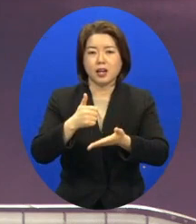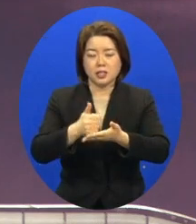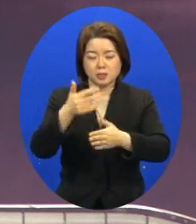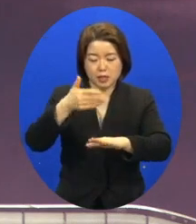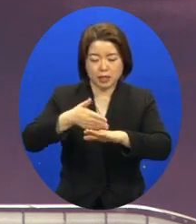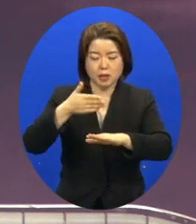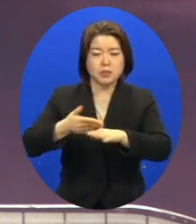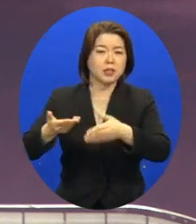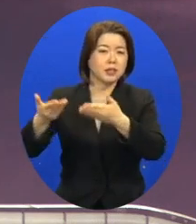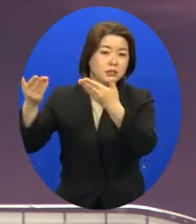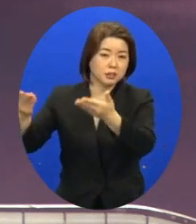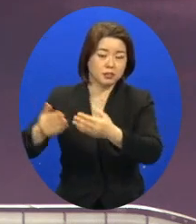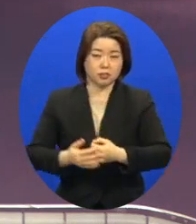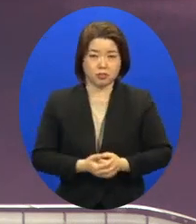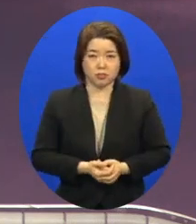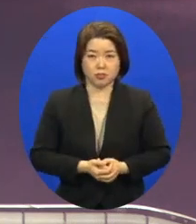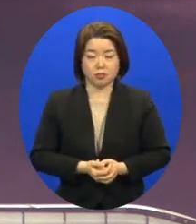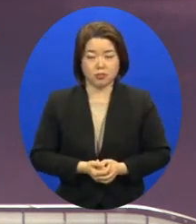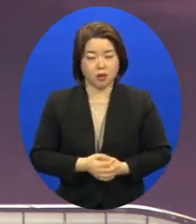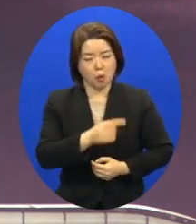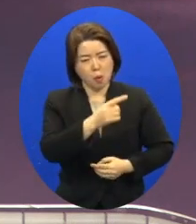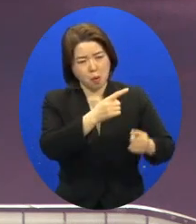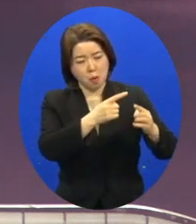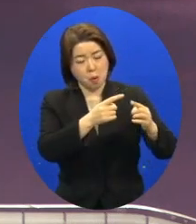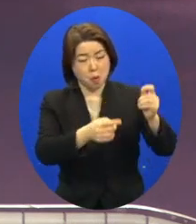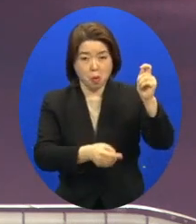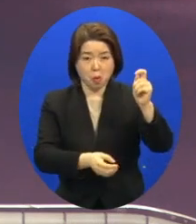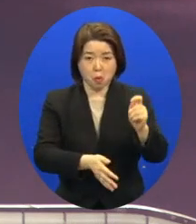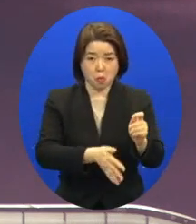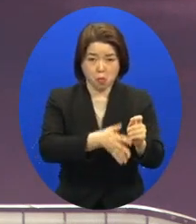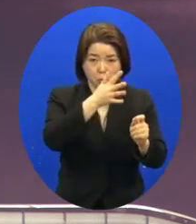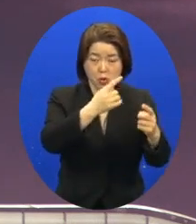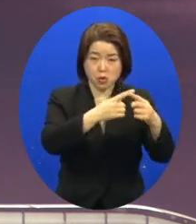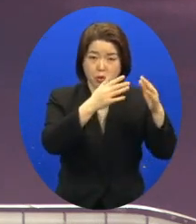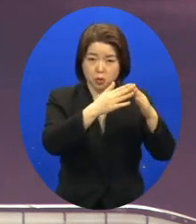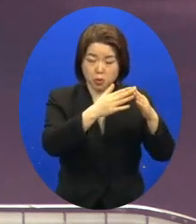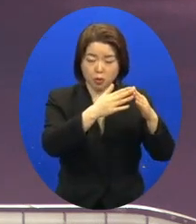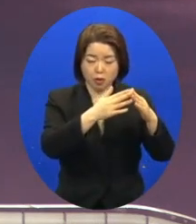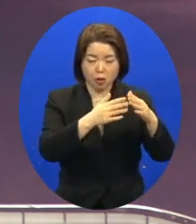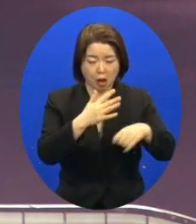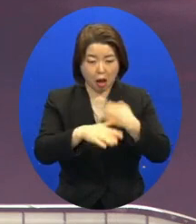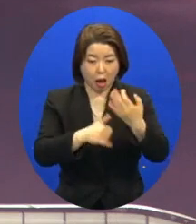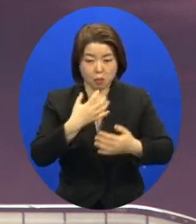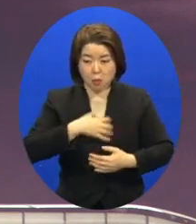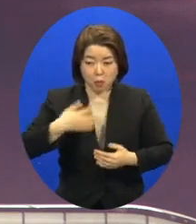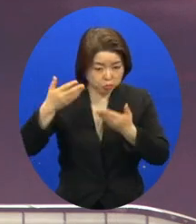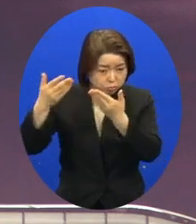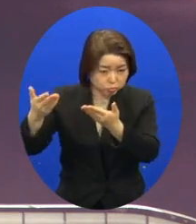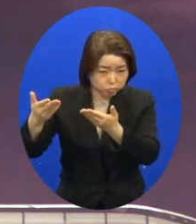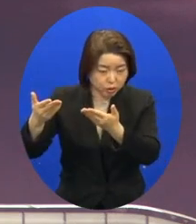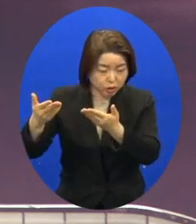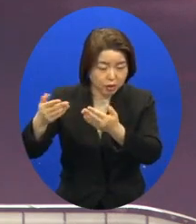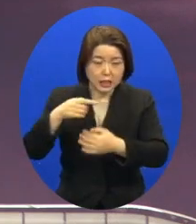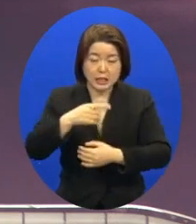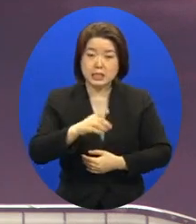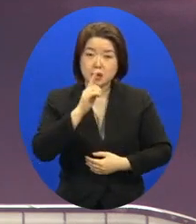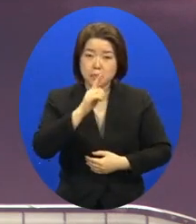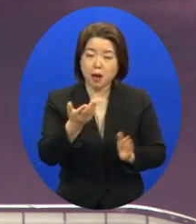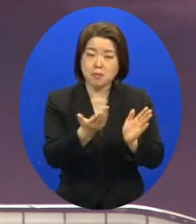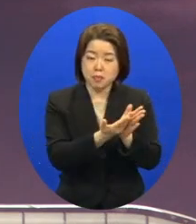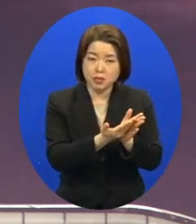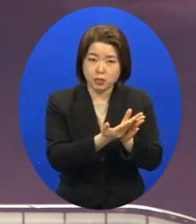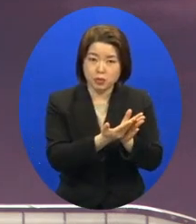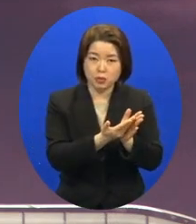드립니다. 아니 고린도 교회의 일로 하나님께 걱정을 드립니다. 그래야 이게 말이